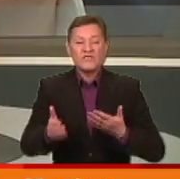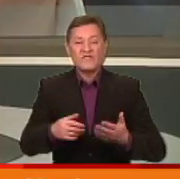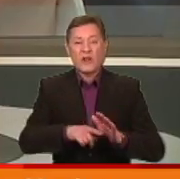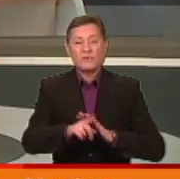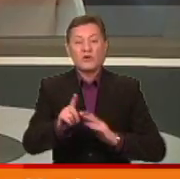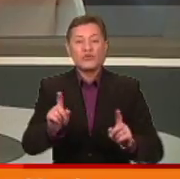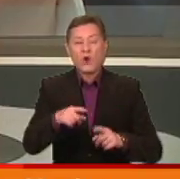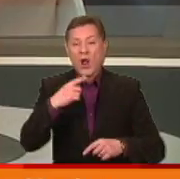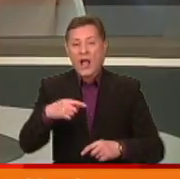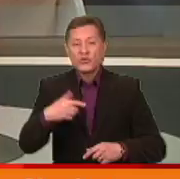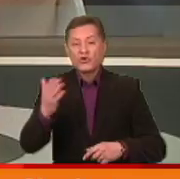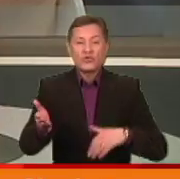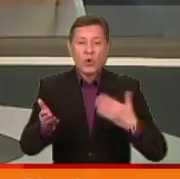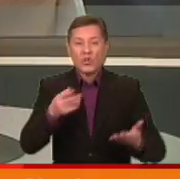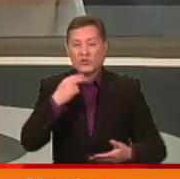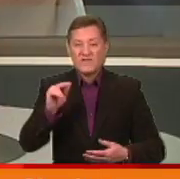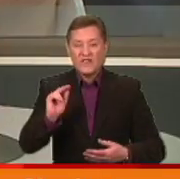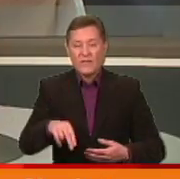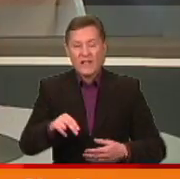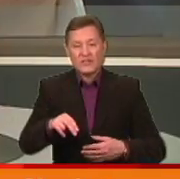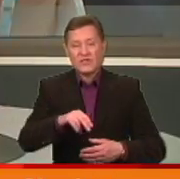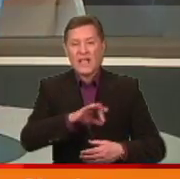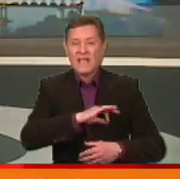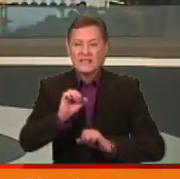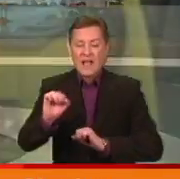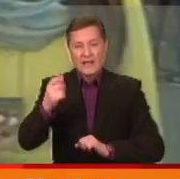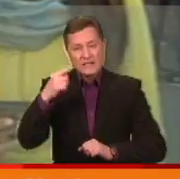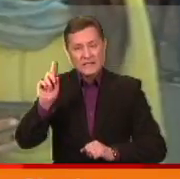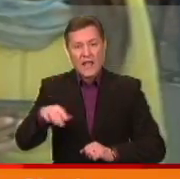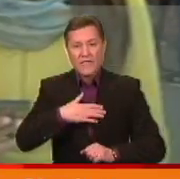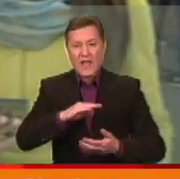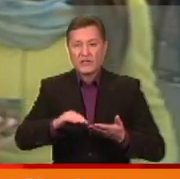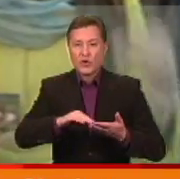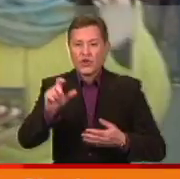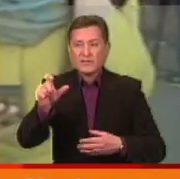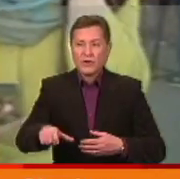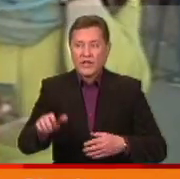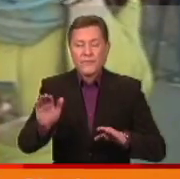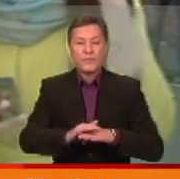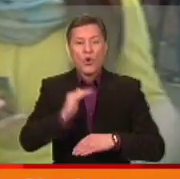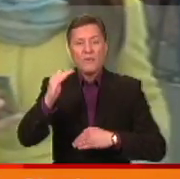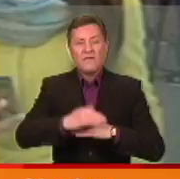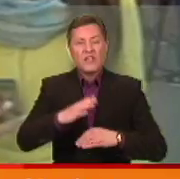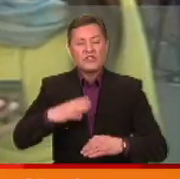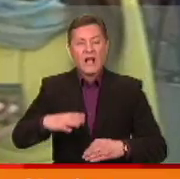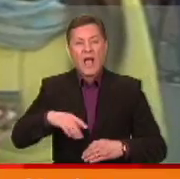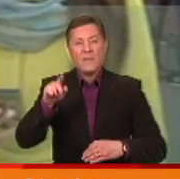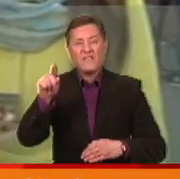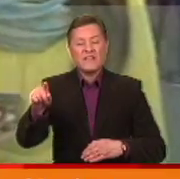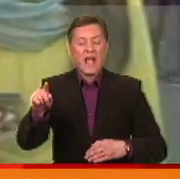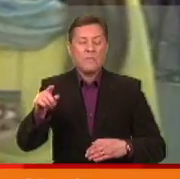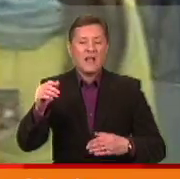що кажуть сторони звинувачення захисту, знає Інна Кондратюк. Інно, вечір добрий. Чекаємо від тебе